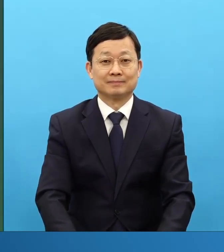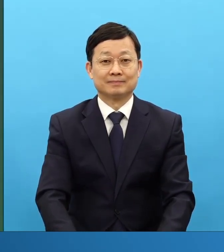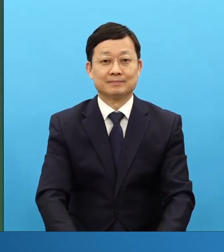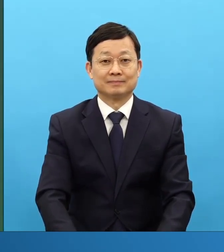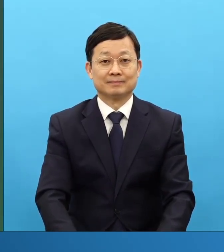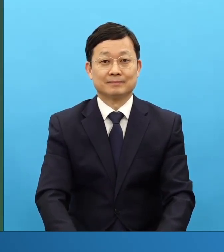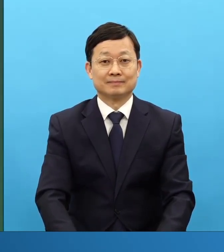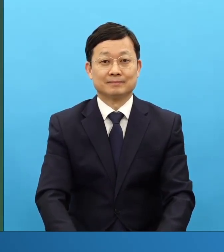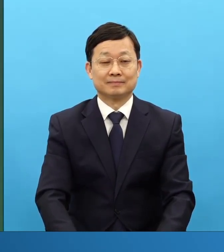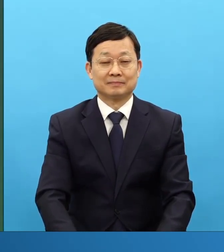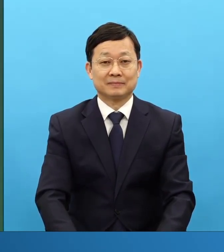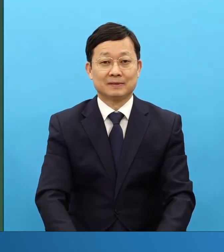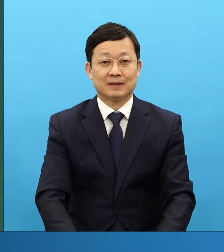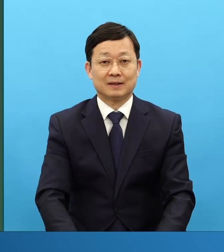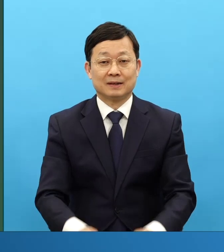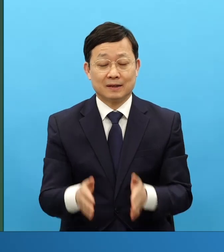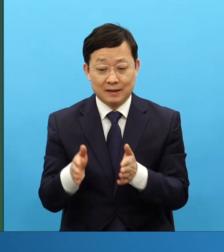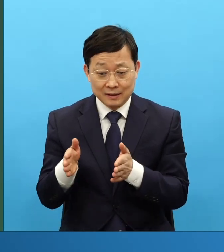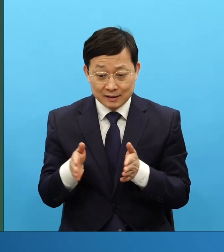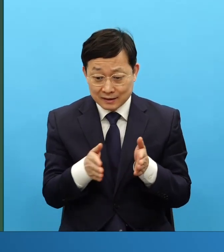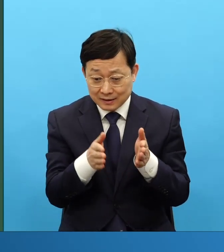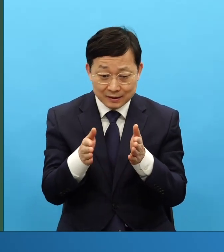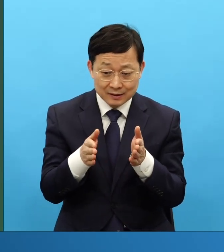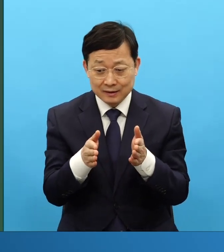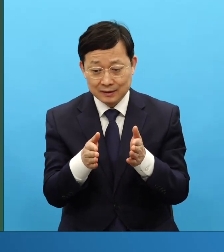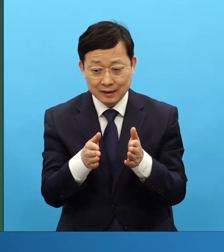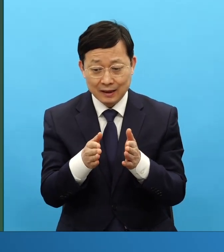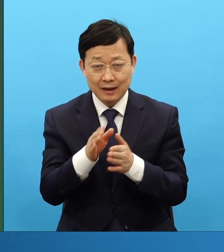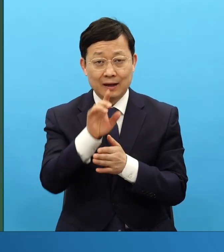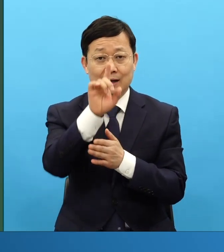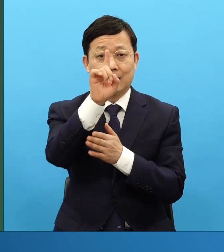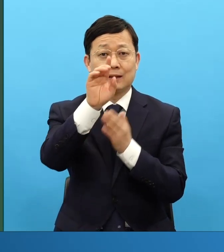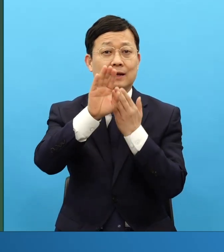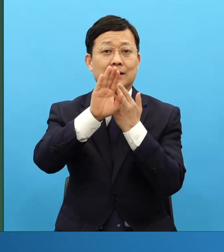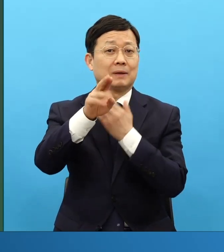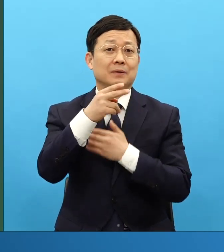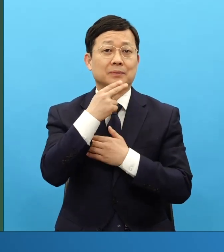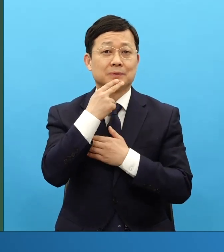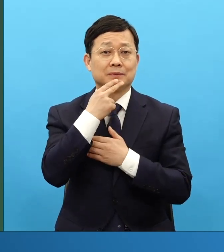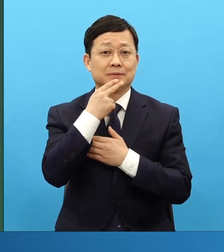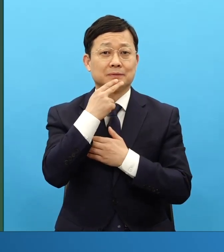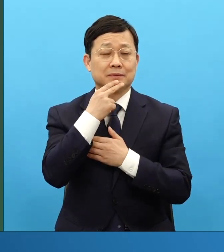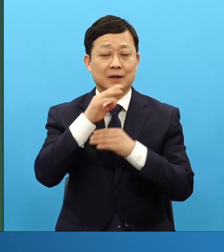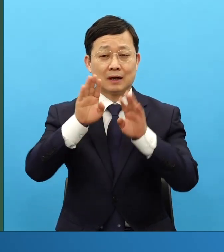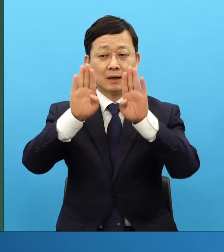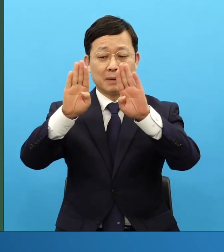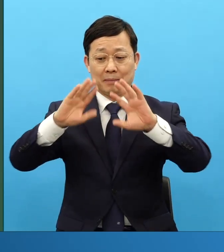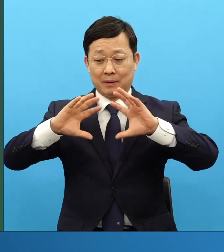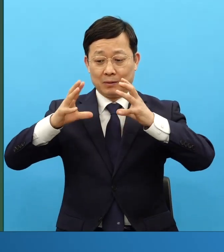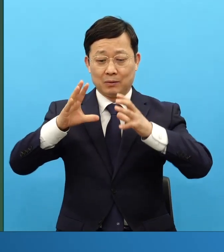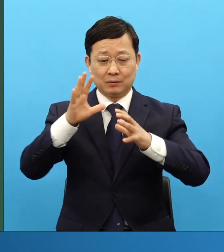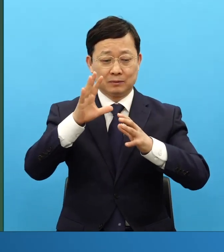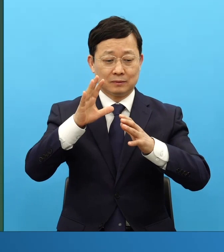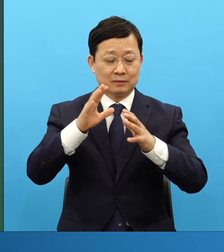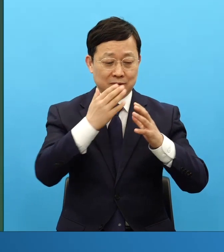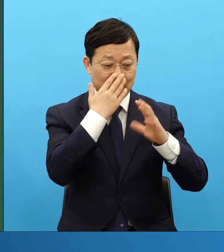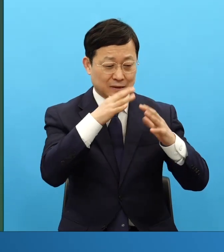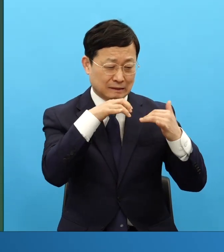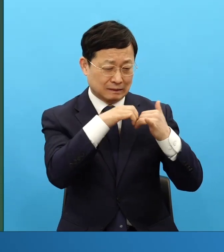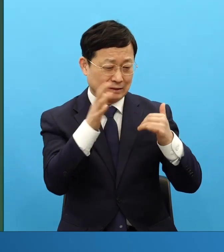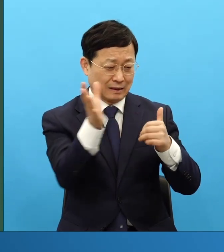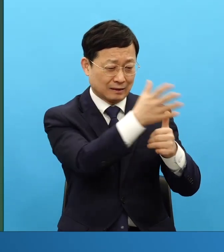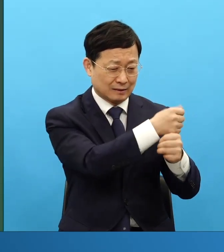길은 하나밖에 없어요. There is only one way. 이 포로되이기 때문에 길은 하나밖에 없습니다. Because they were captives, there was only one